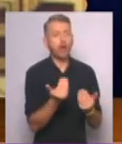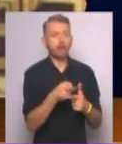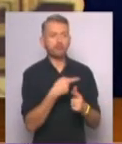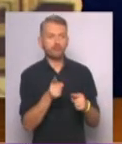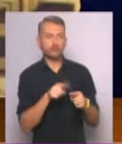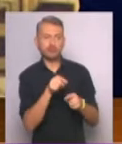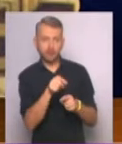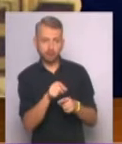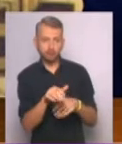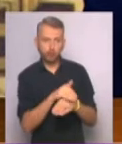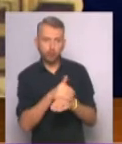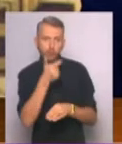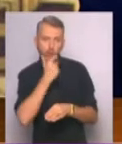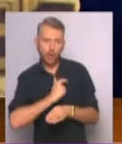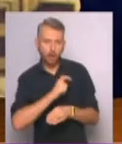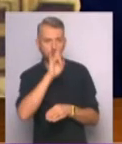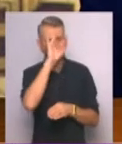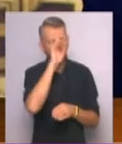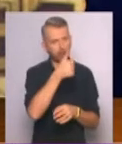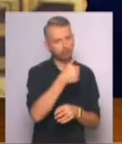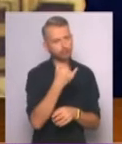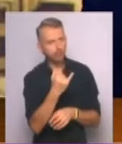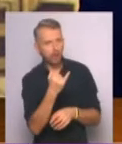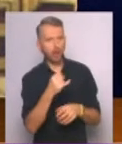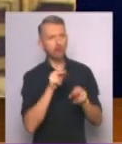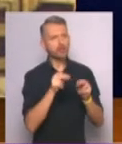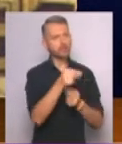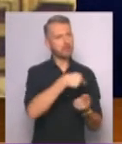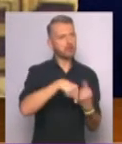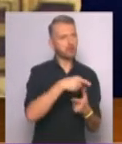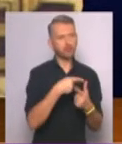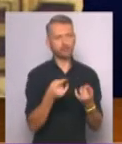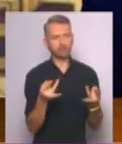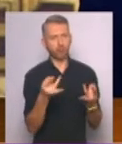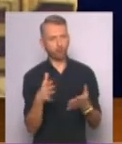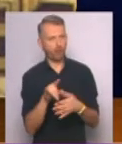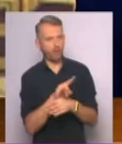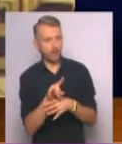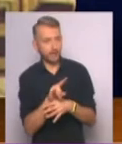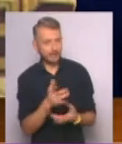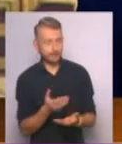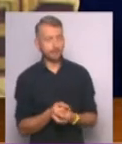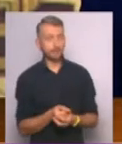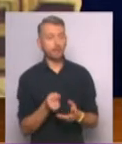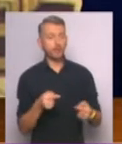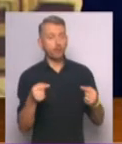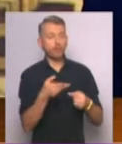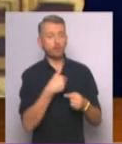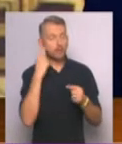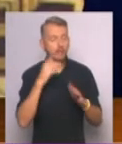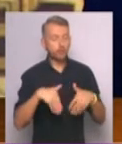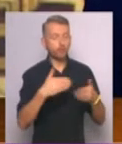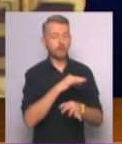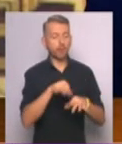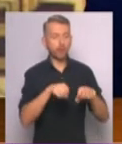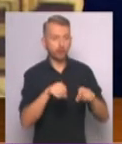добропорядні особи з репутацією, чи є це чесні бізнесмени, чи просто якісь аферисти. Відповідно, ми ініціювали проєкт